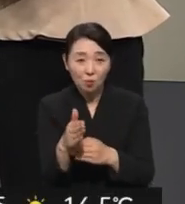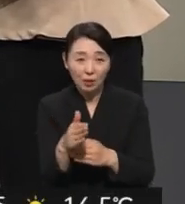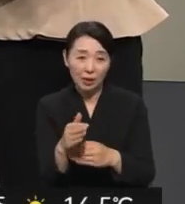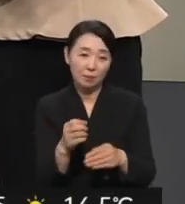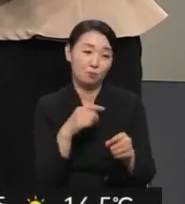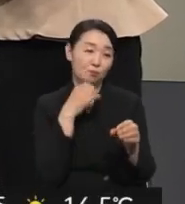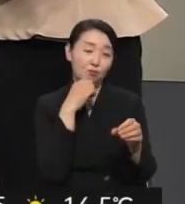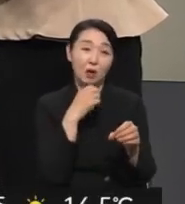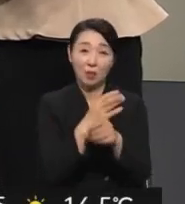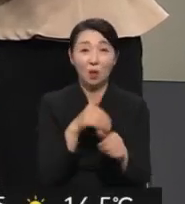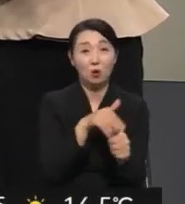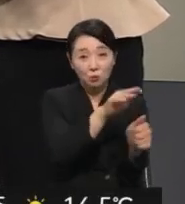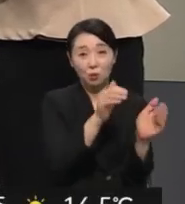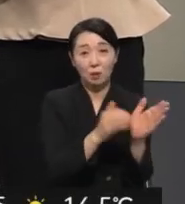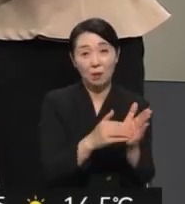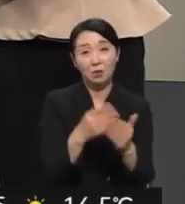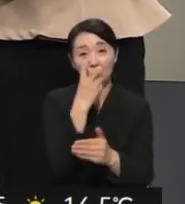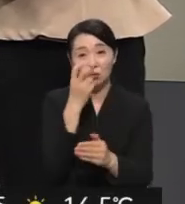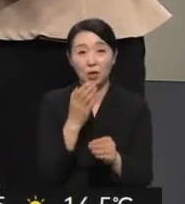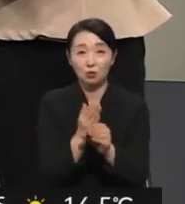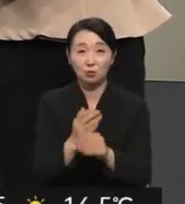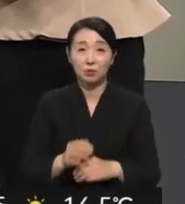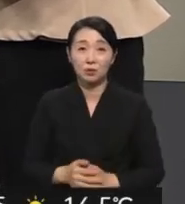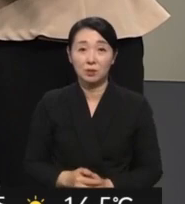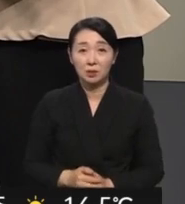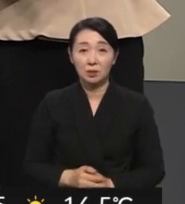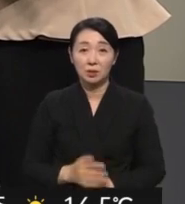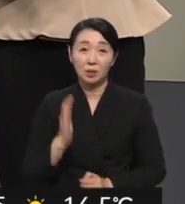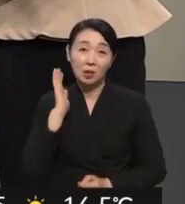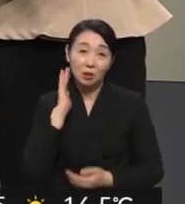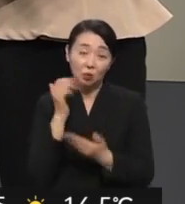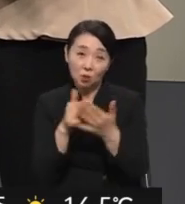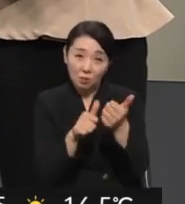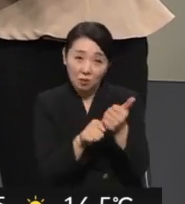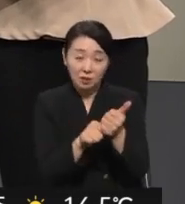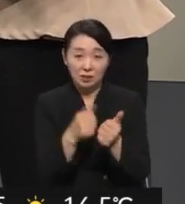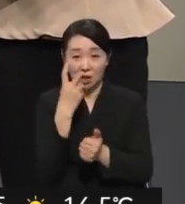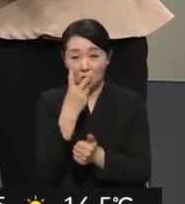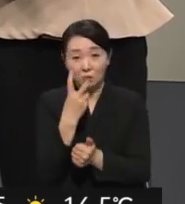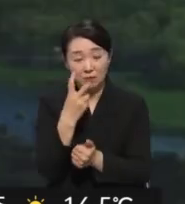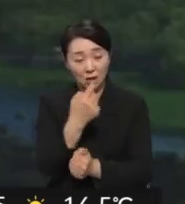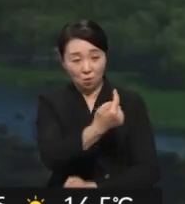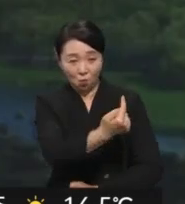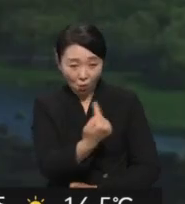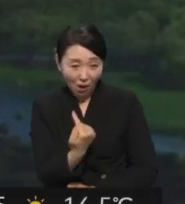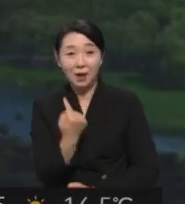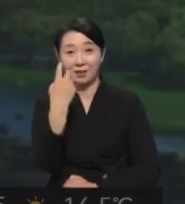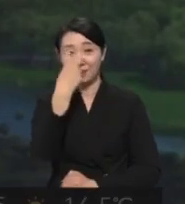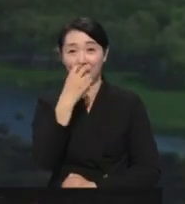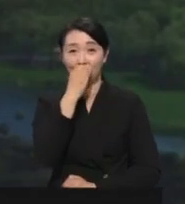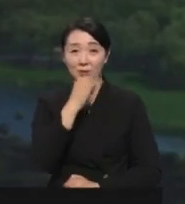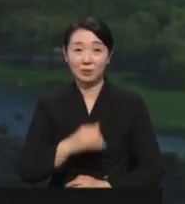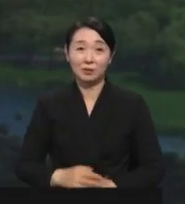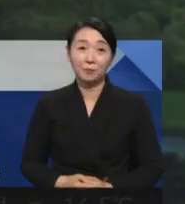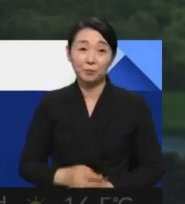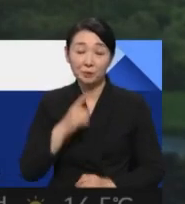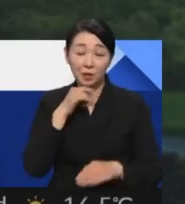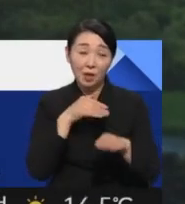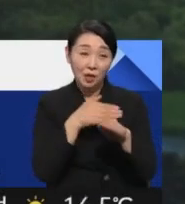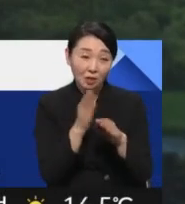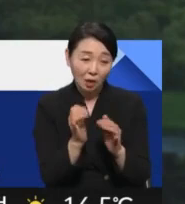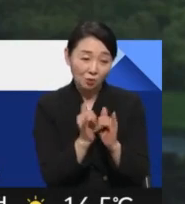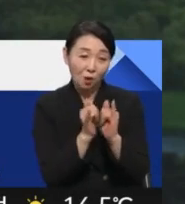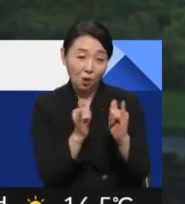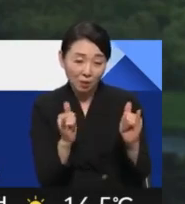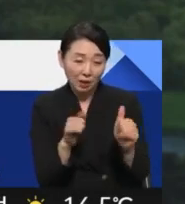수사입니다. 오늘은 노영민 전 대통령 비서실장의 검찰 출석 소식이 들어왔습니다. 네, 탈북어민